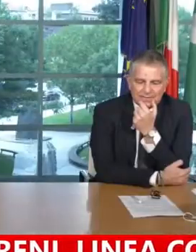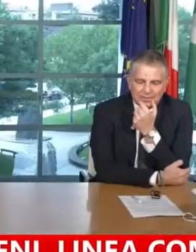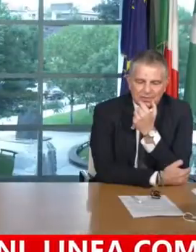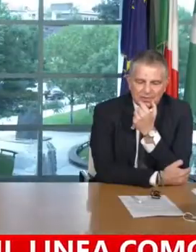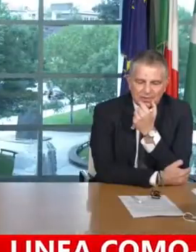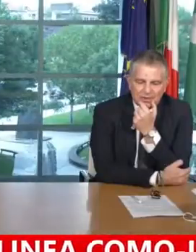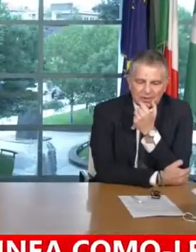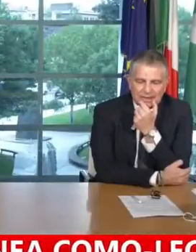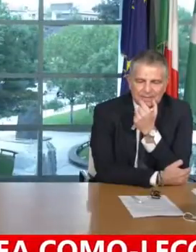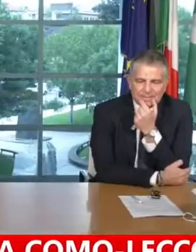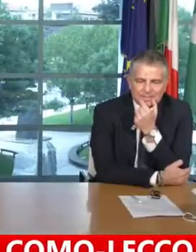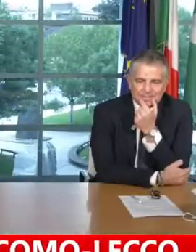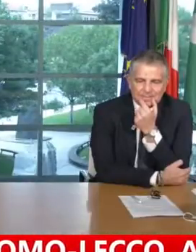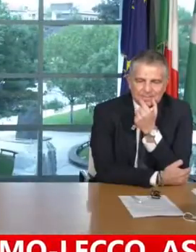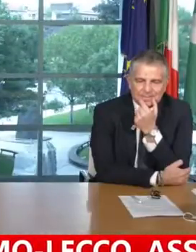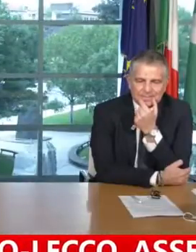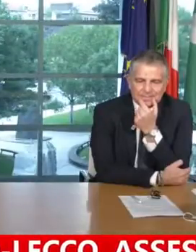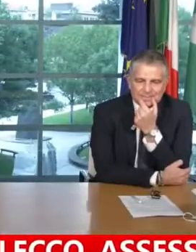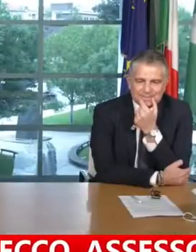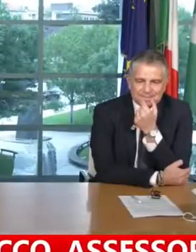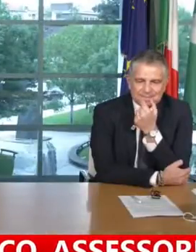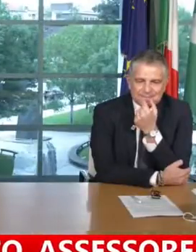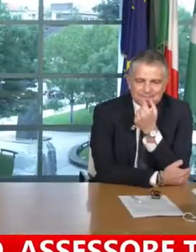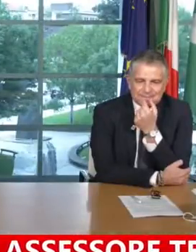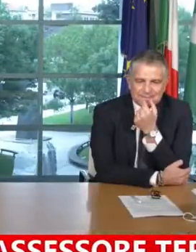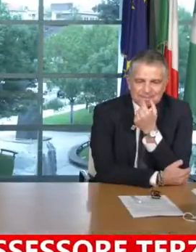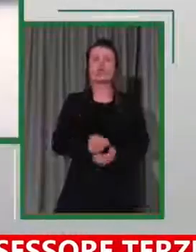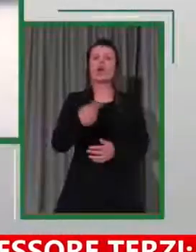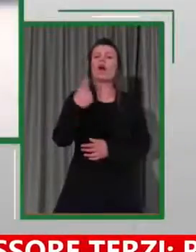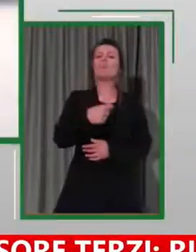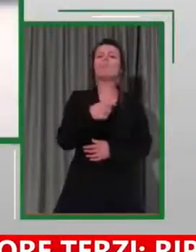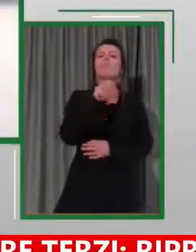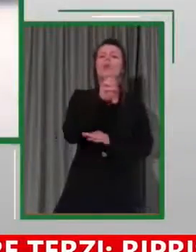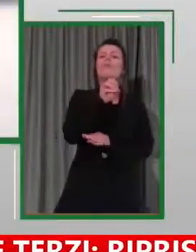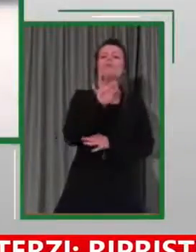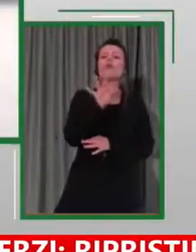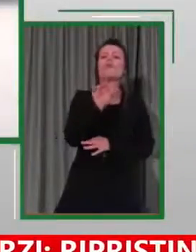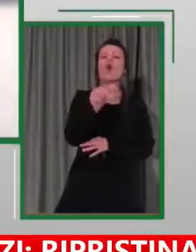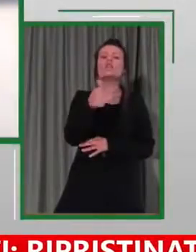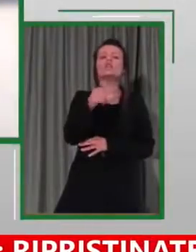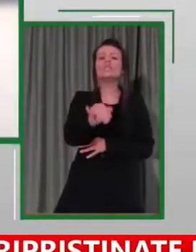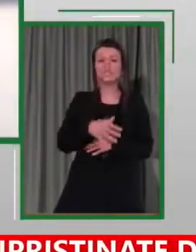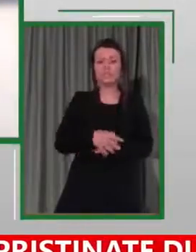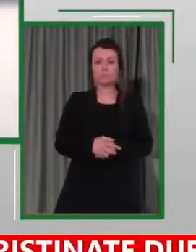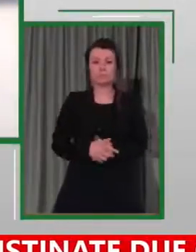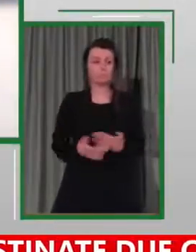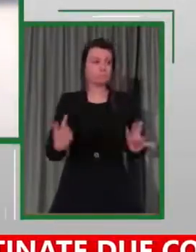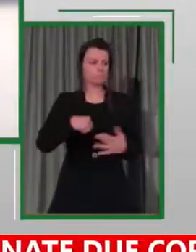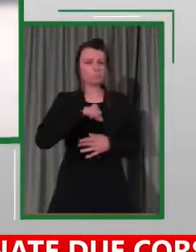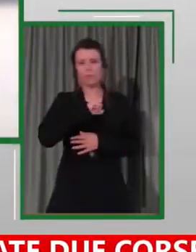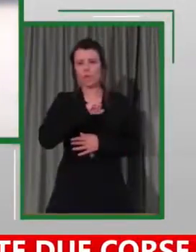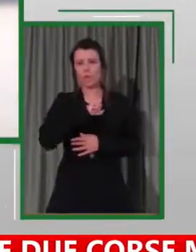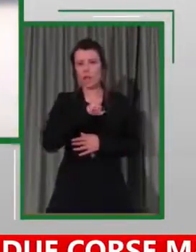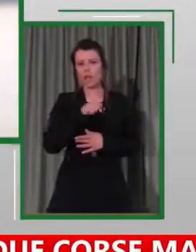Professore, professor Fosti. Ma credo che in un momento come